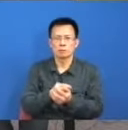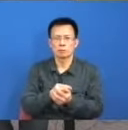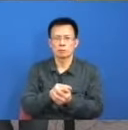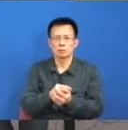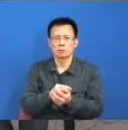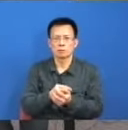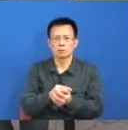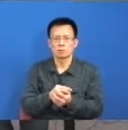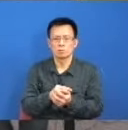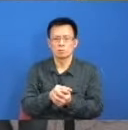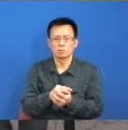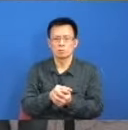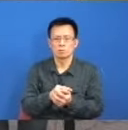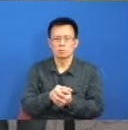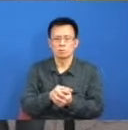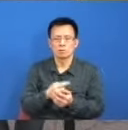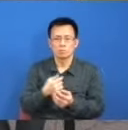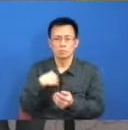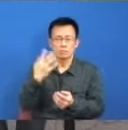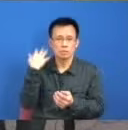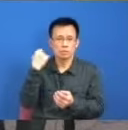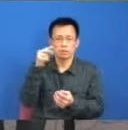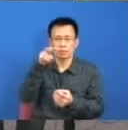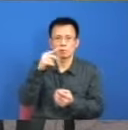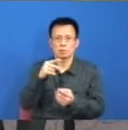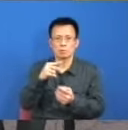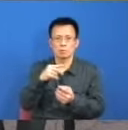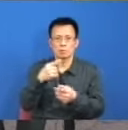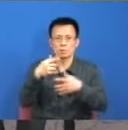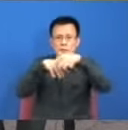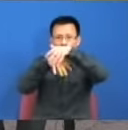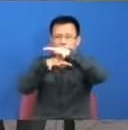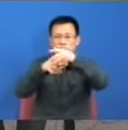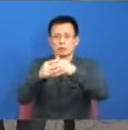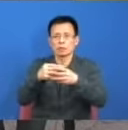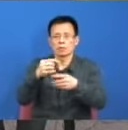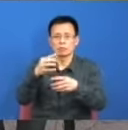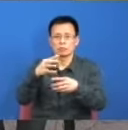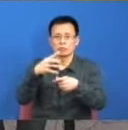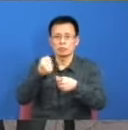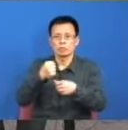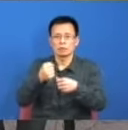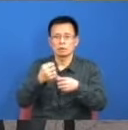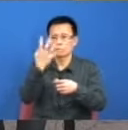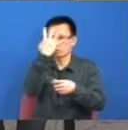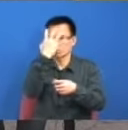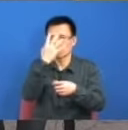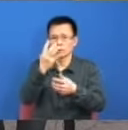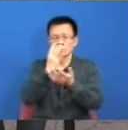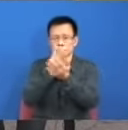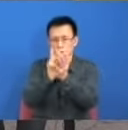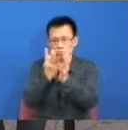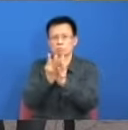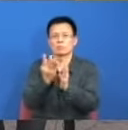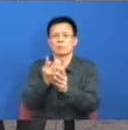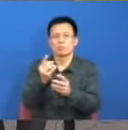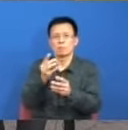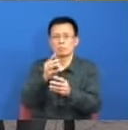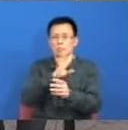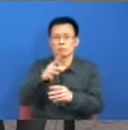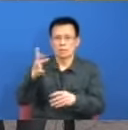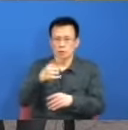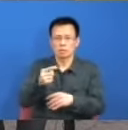係。我所見到啲示威者會用嘅一啲嘅手法啊、道具啊，咁樣就其實我哋都唔係第一次攞出